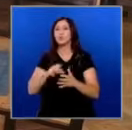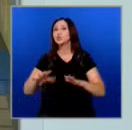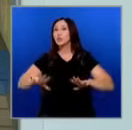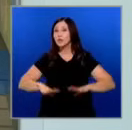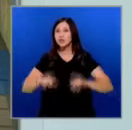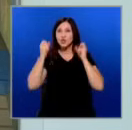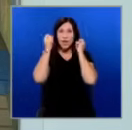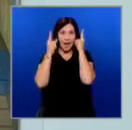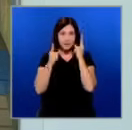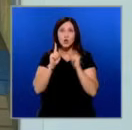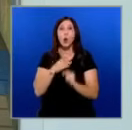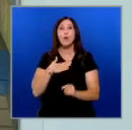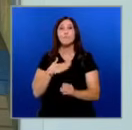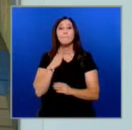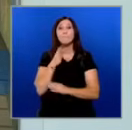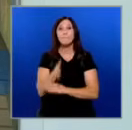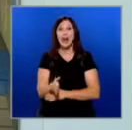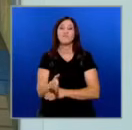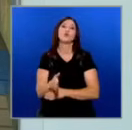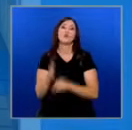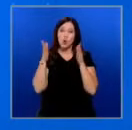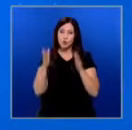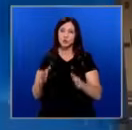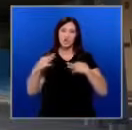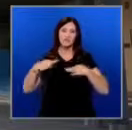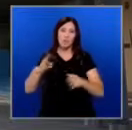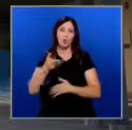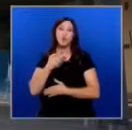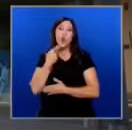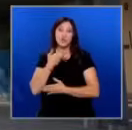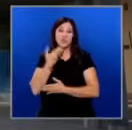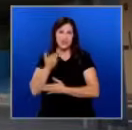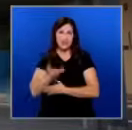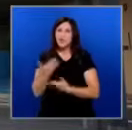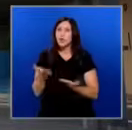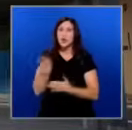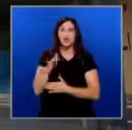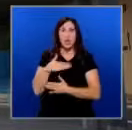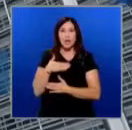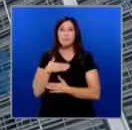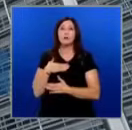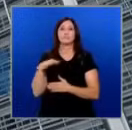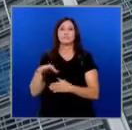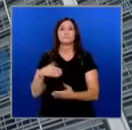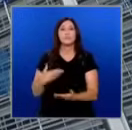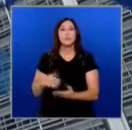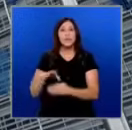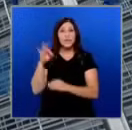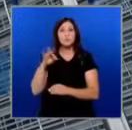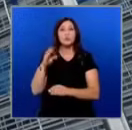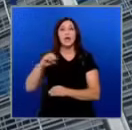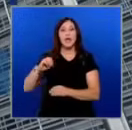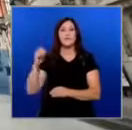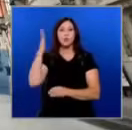реакции. Кой има право да ограничава свободното изразяване? Кога ще има номинация за еврокомисар?